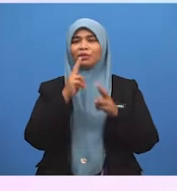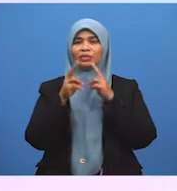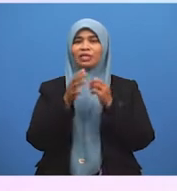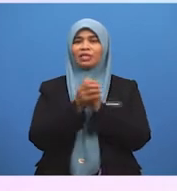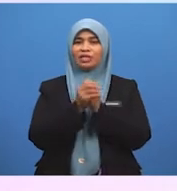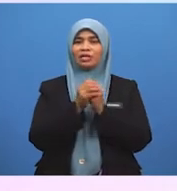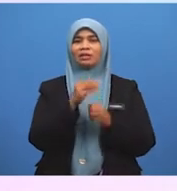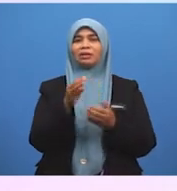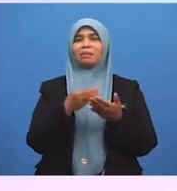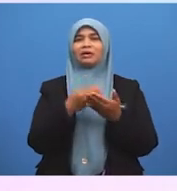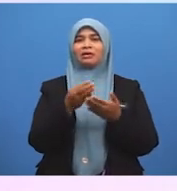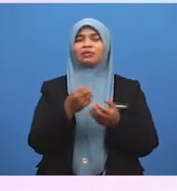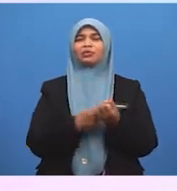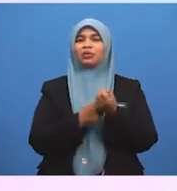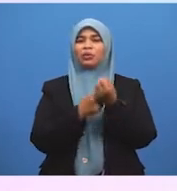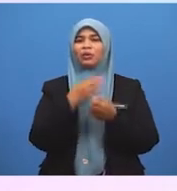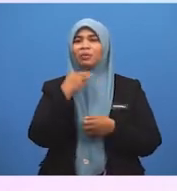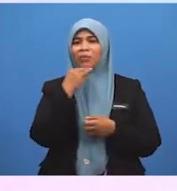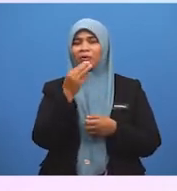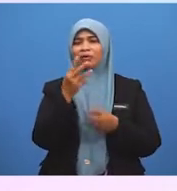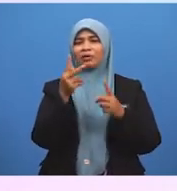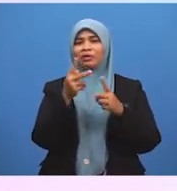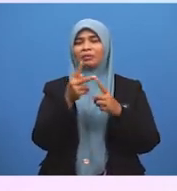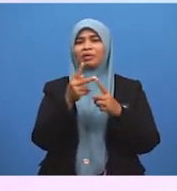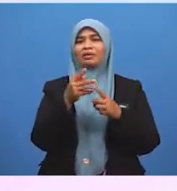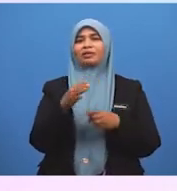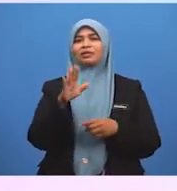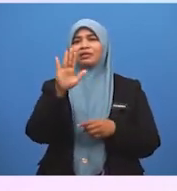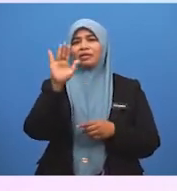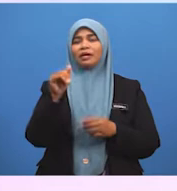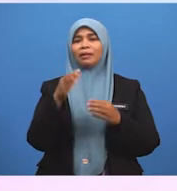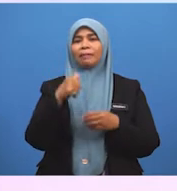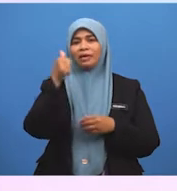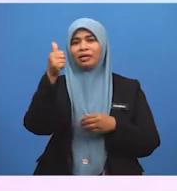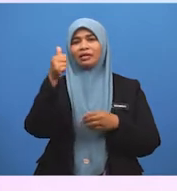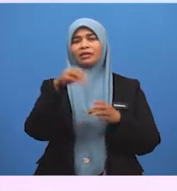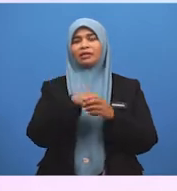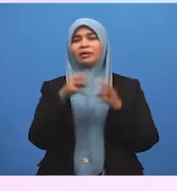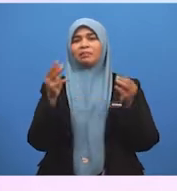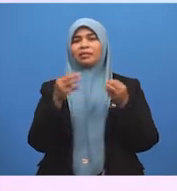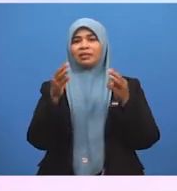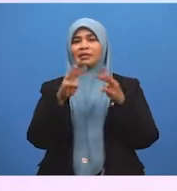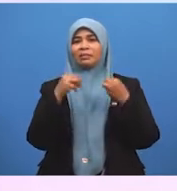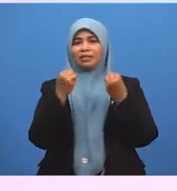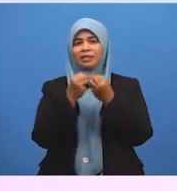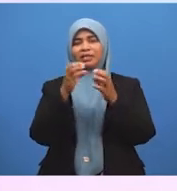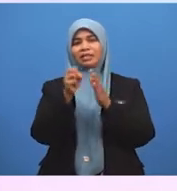dan memberikan sokongan moral kepada pemenang dalam majlis masyarakat